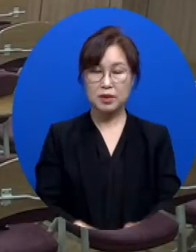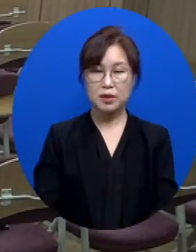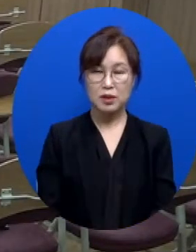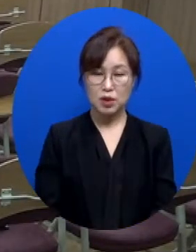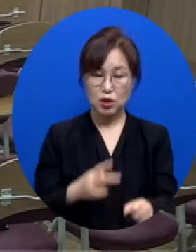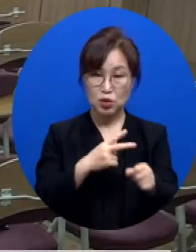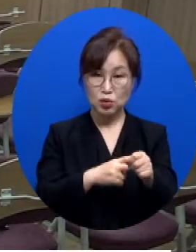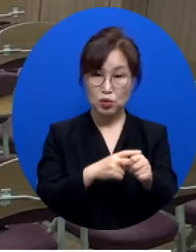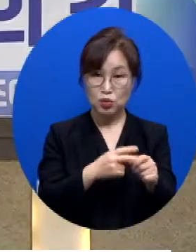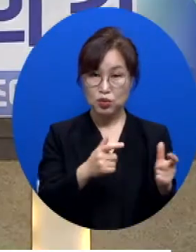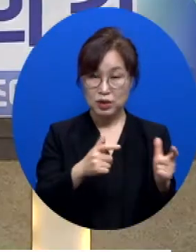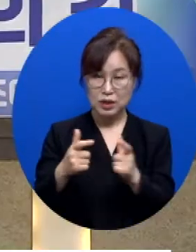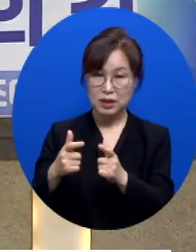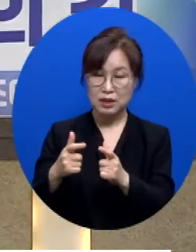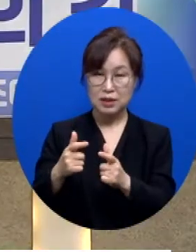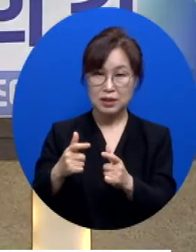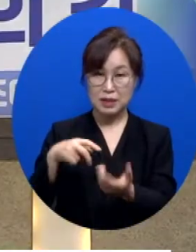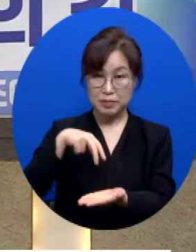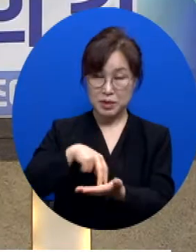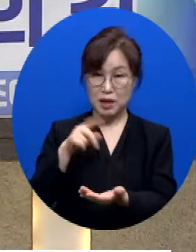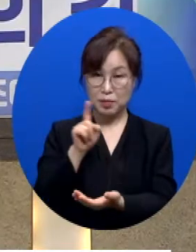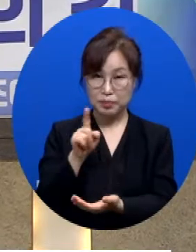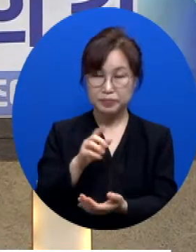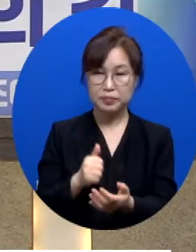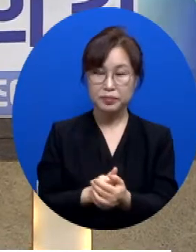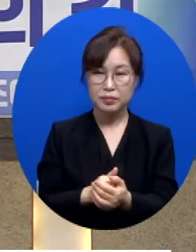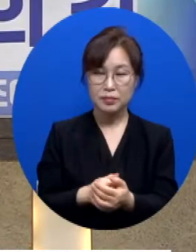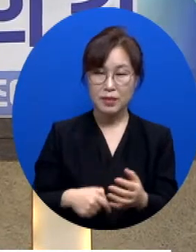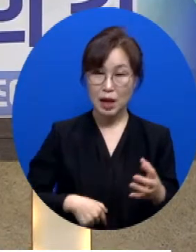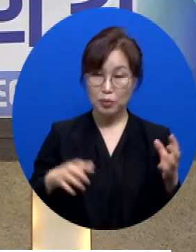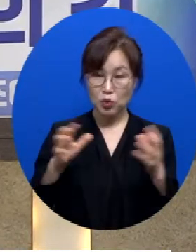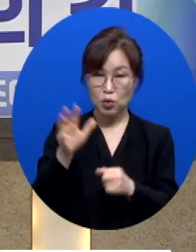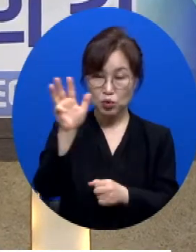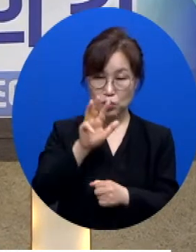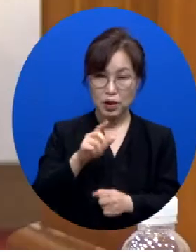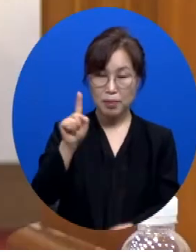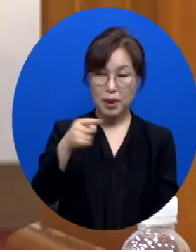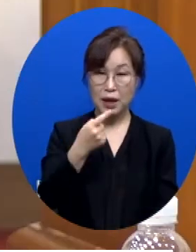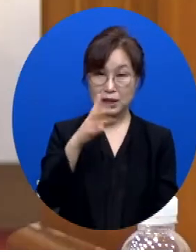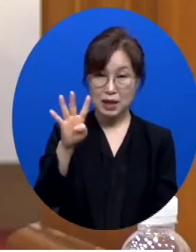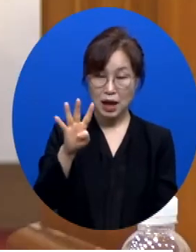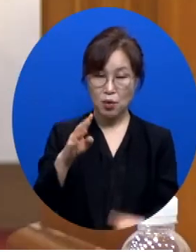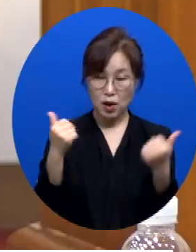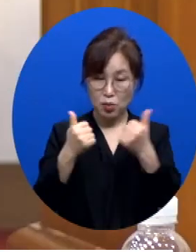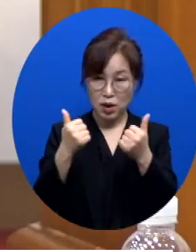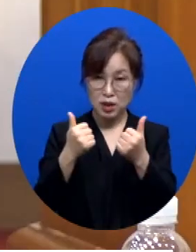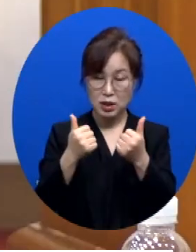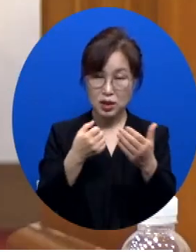교수들은 기자회견을 열고 대한예수교 장로회 합동총회가 104회 총회에서 결정한